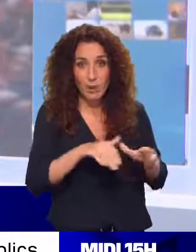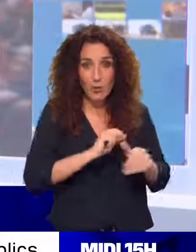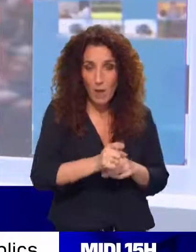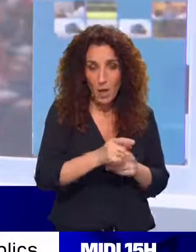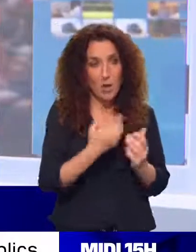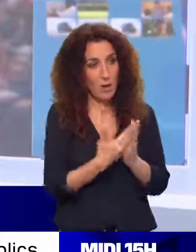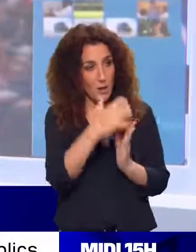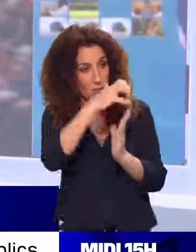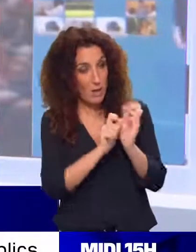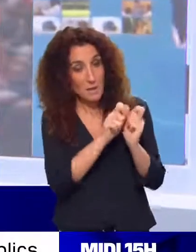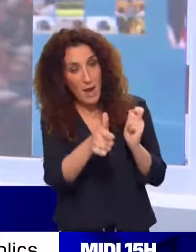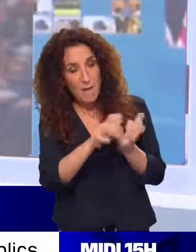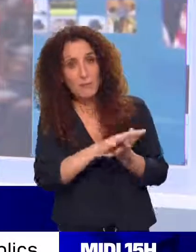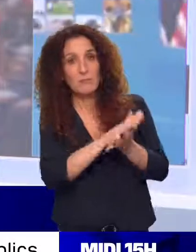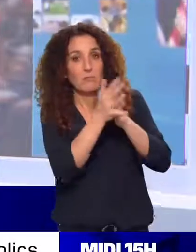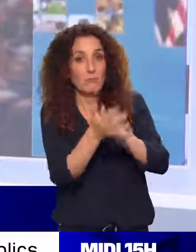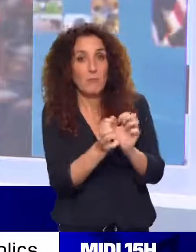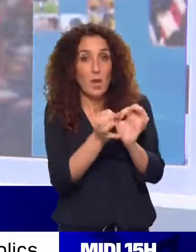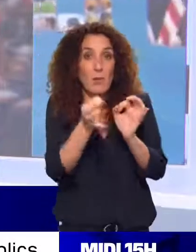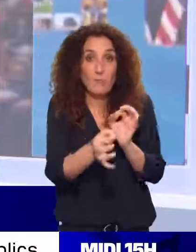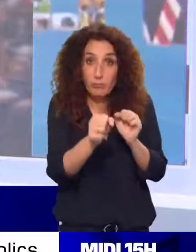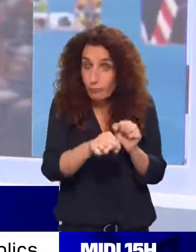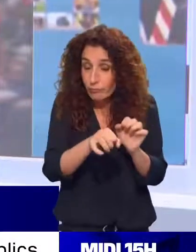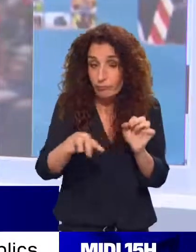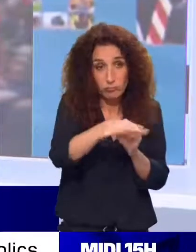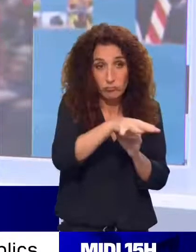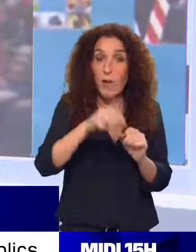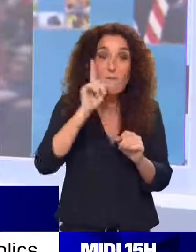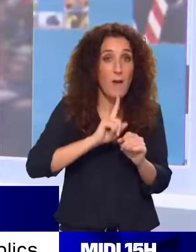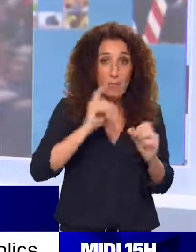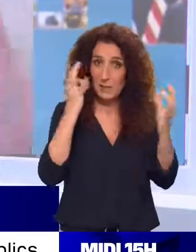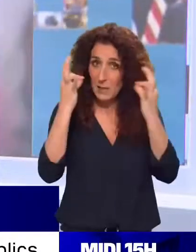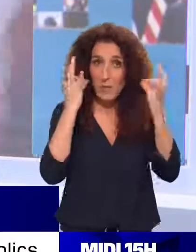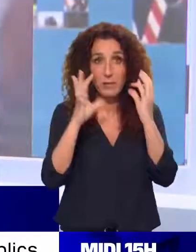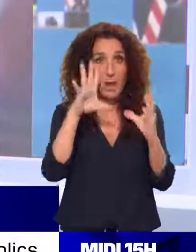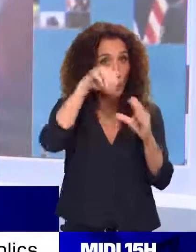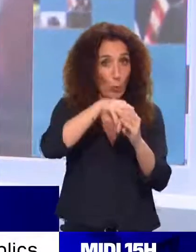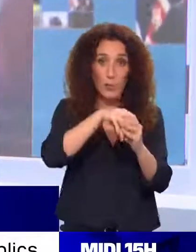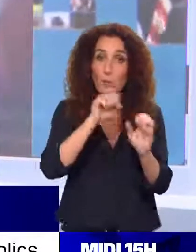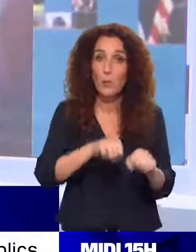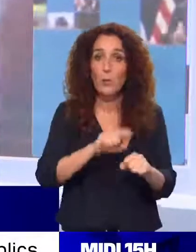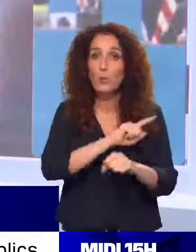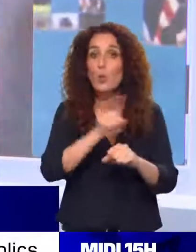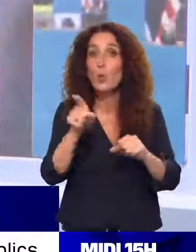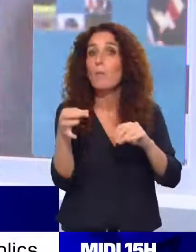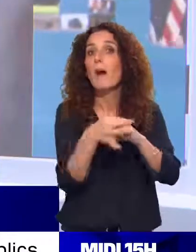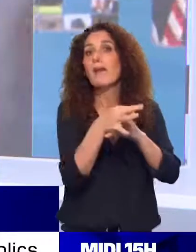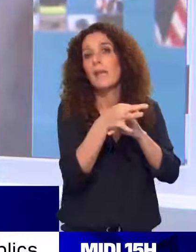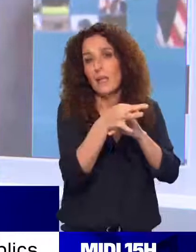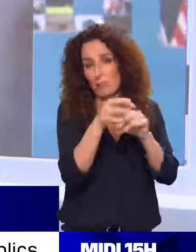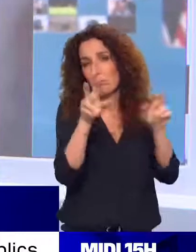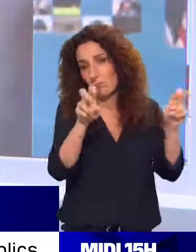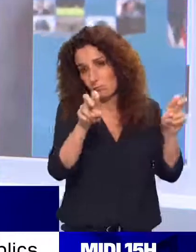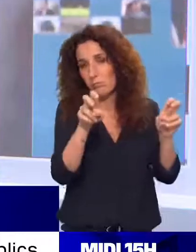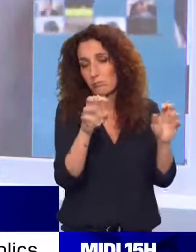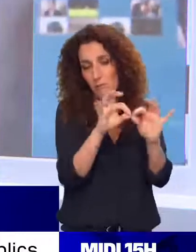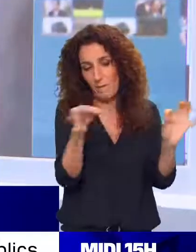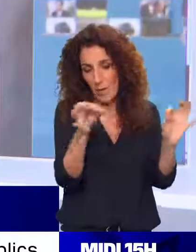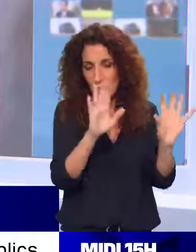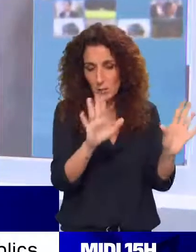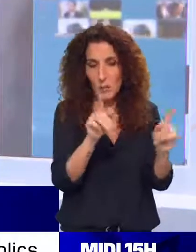nouveau et bien la pma pourrait être étendue à toutes les femmes célibataires officiellement on dit ah les femmes non mariées ans selon les termes consacrés ou